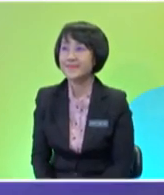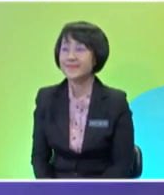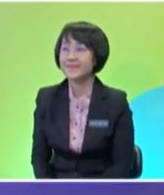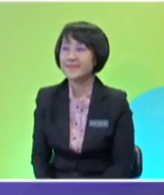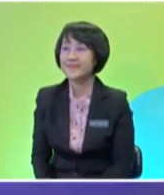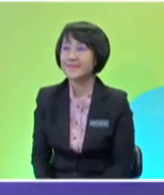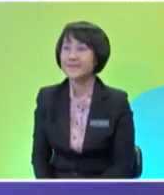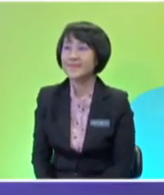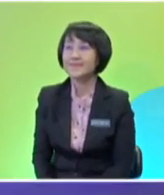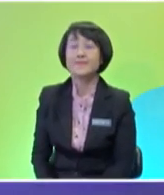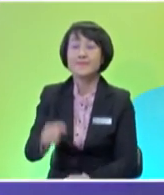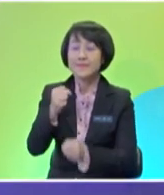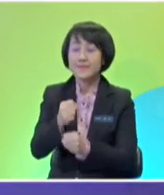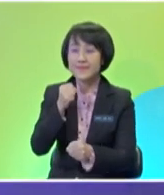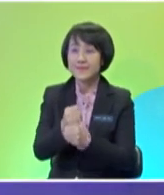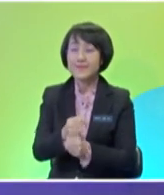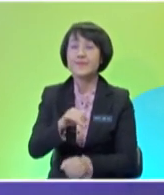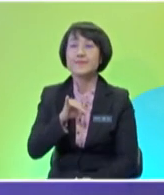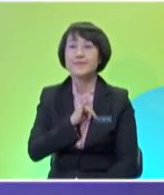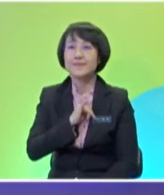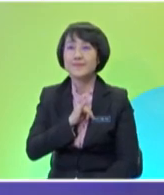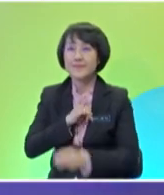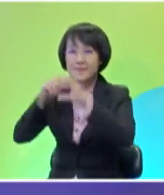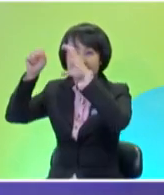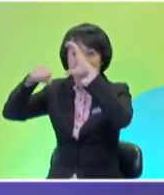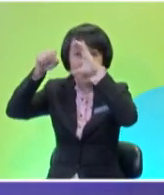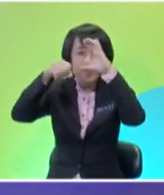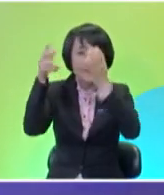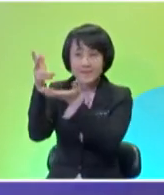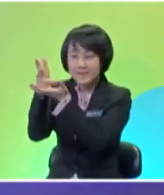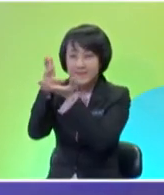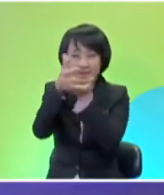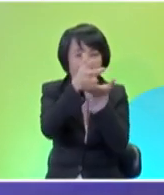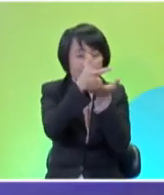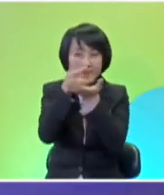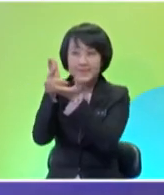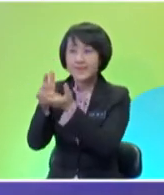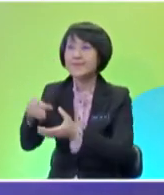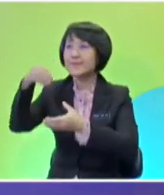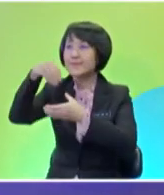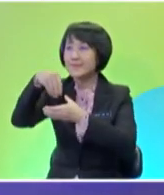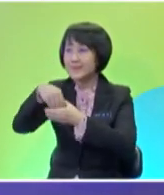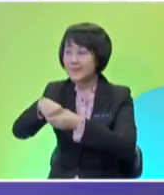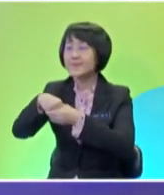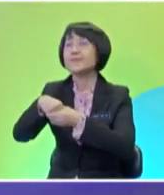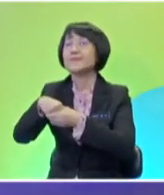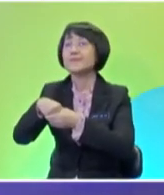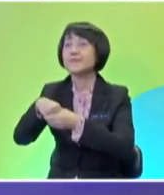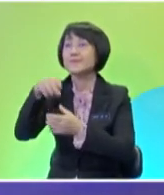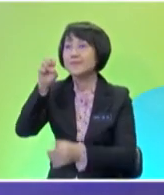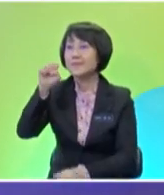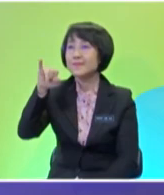peranan utama saya merekam rekaman secara langsung dalam siaran atau untuk